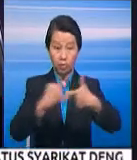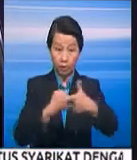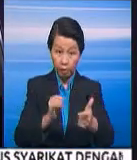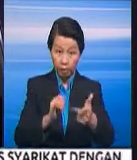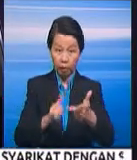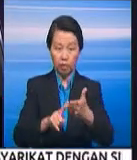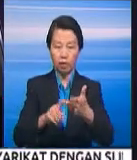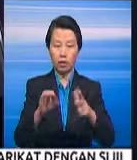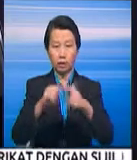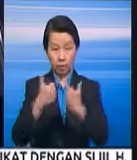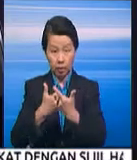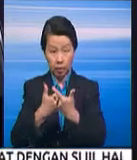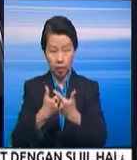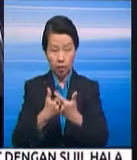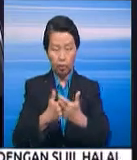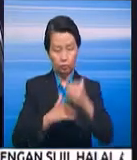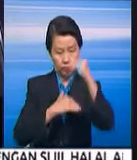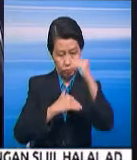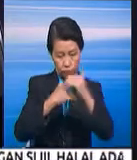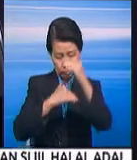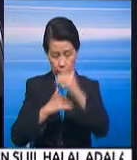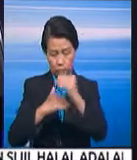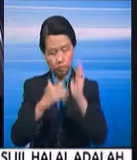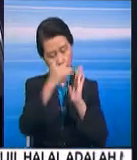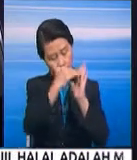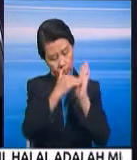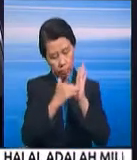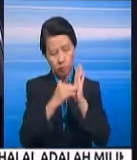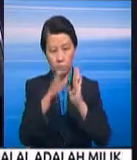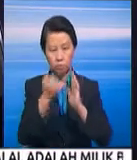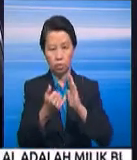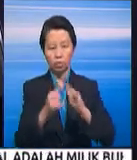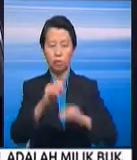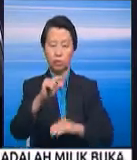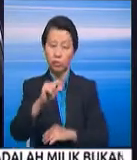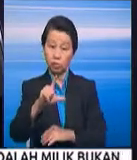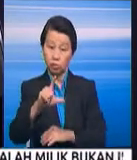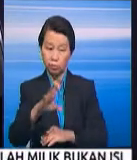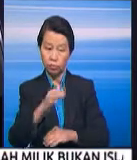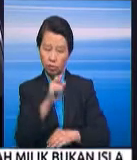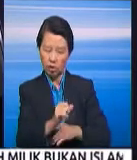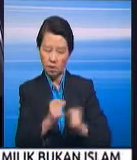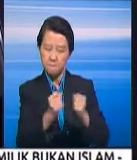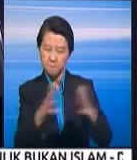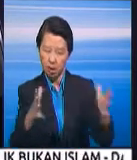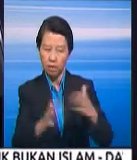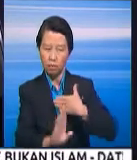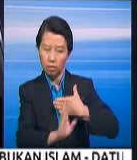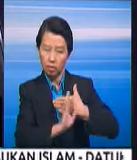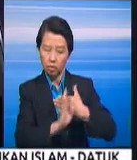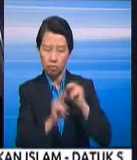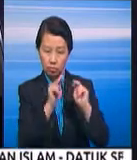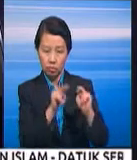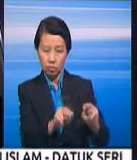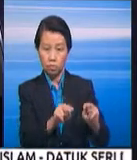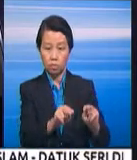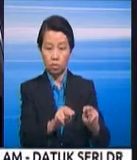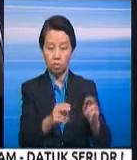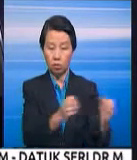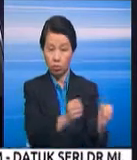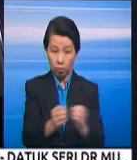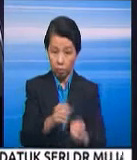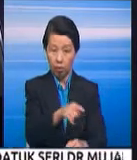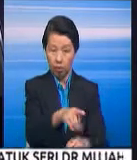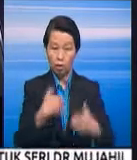juga telah shortlist apa yang dikatakan GLC yang high risk. High risk dari segi kita melihat kepada organisasi